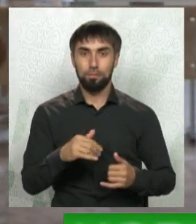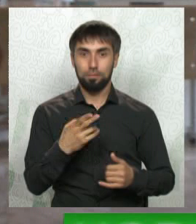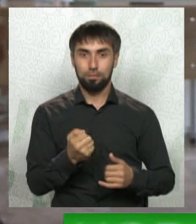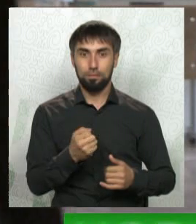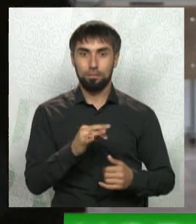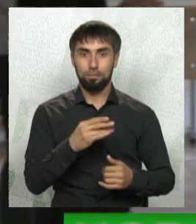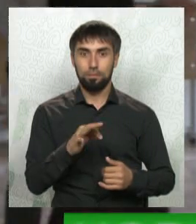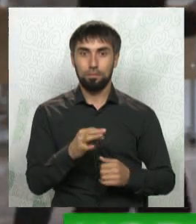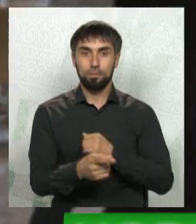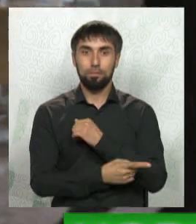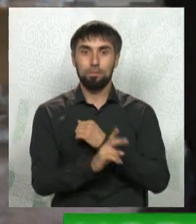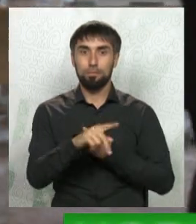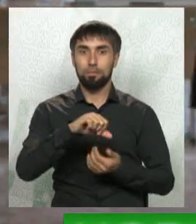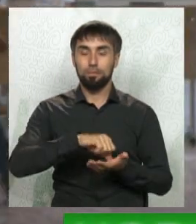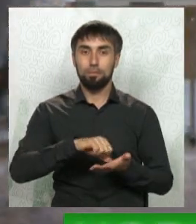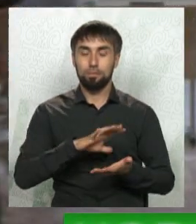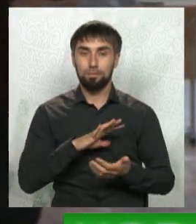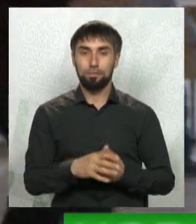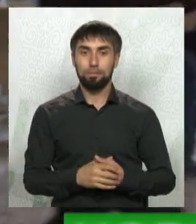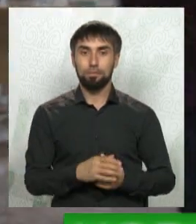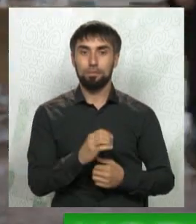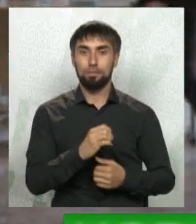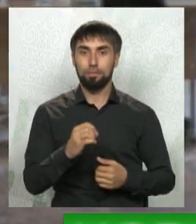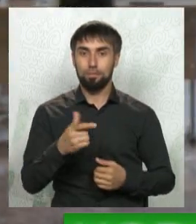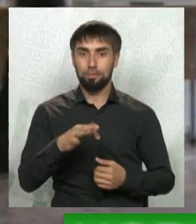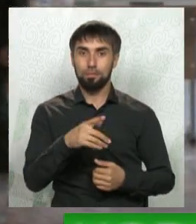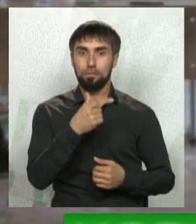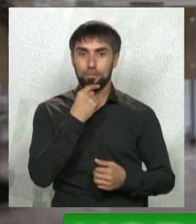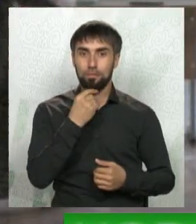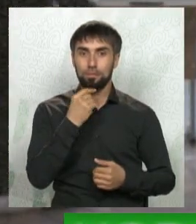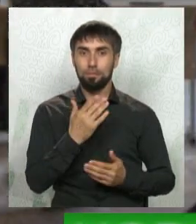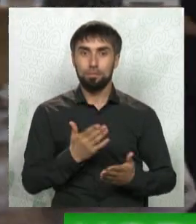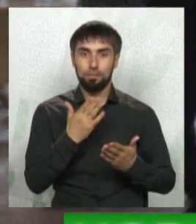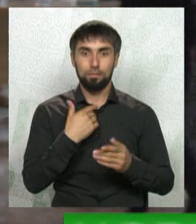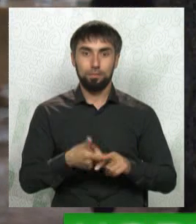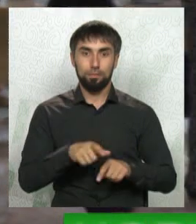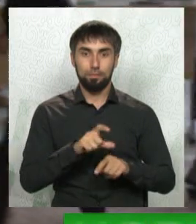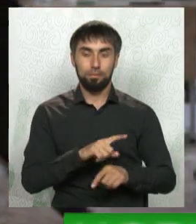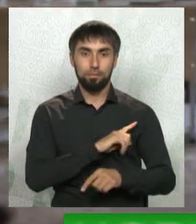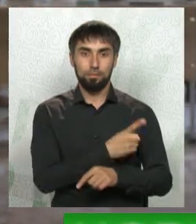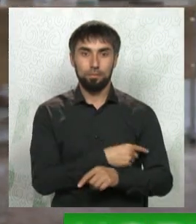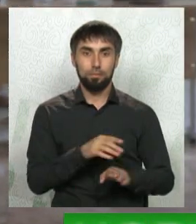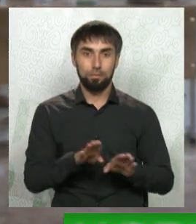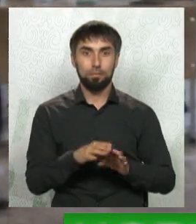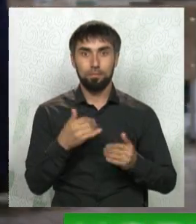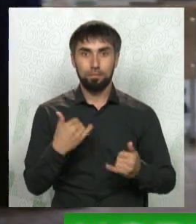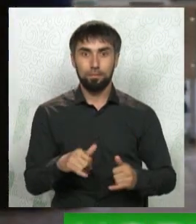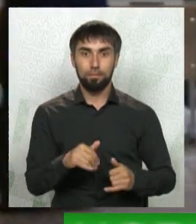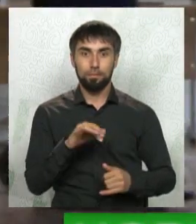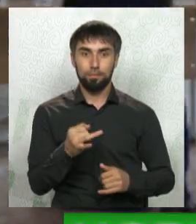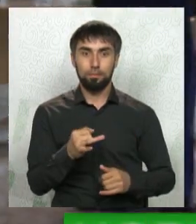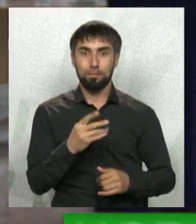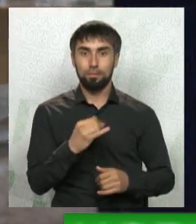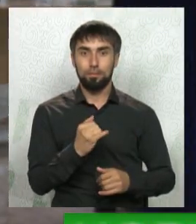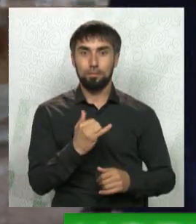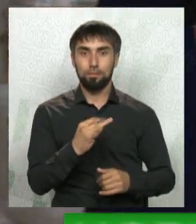особенно последний, кто вот выступал, его вот это красивое чтение меня очень сильно так удивило. И на